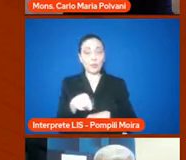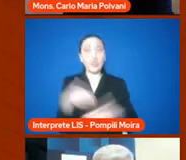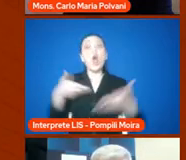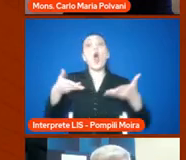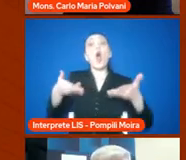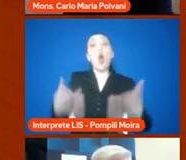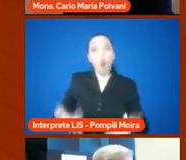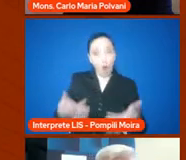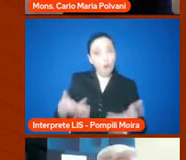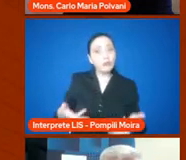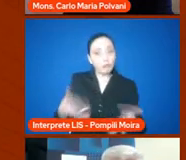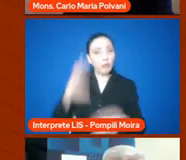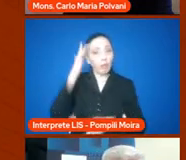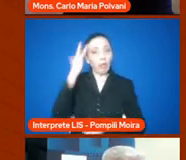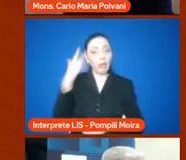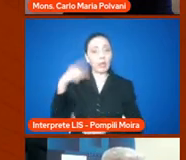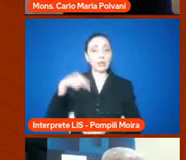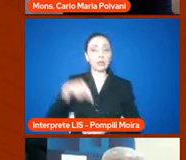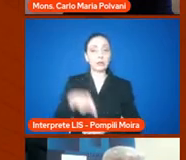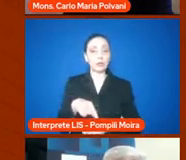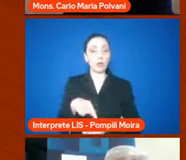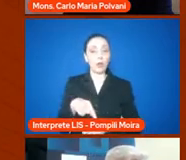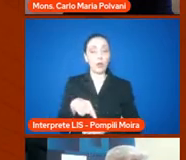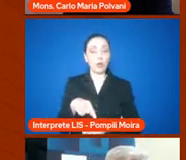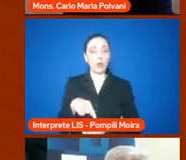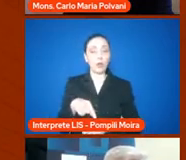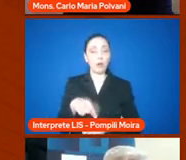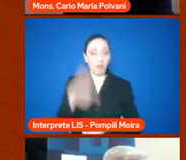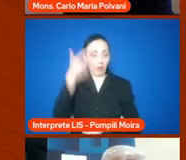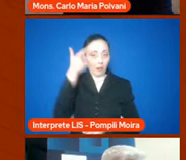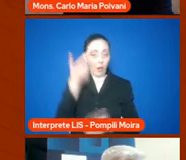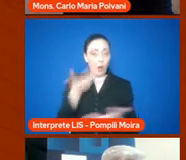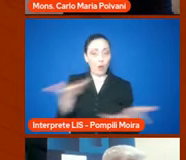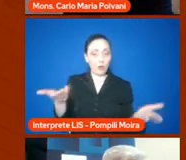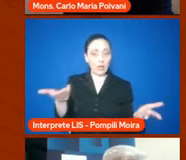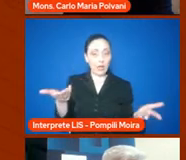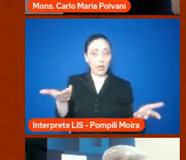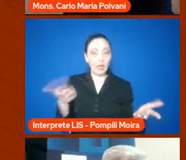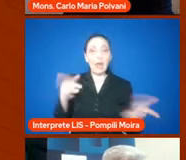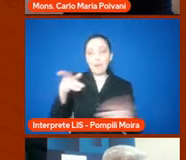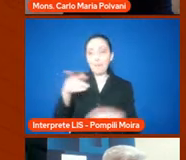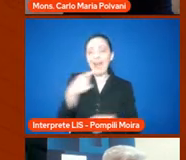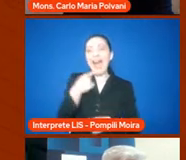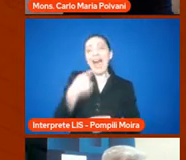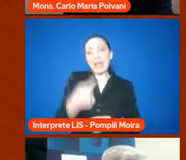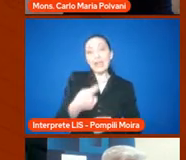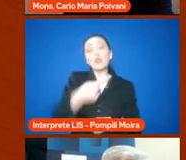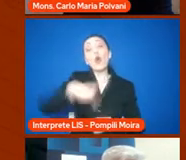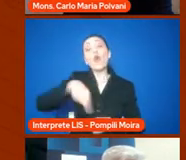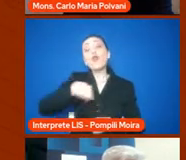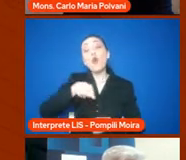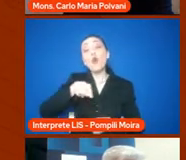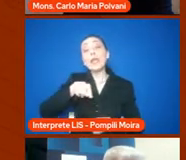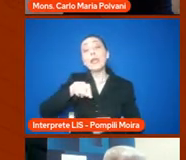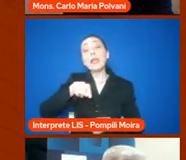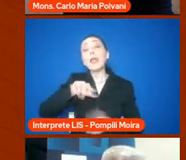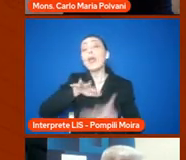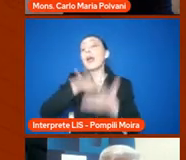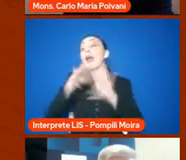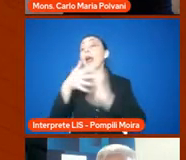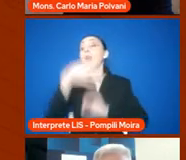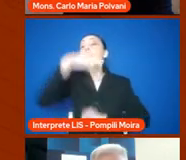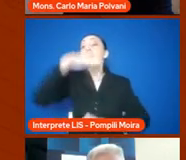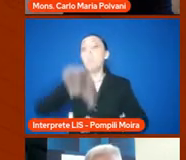tutto questo, ma, come diceva, abbiamo la possibilità di cambiare, anche il Papa l'ha